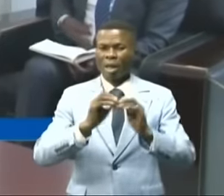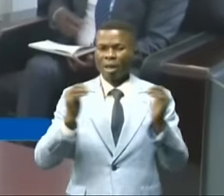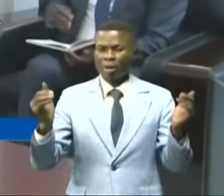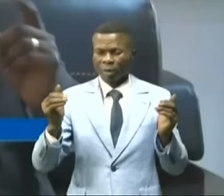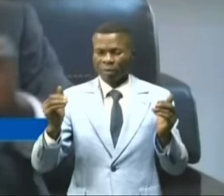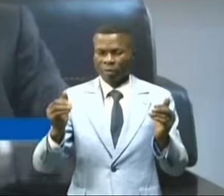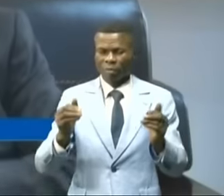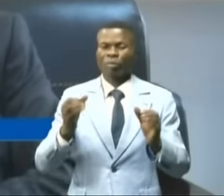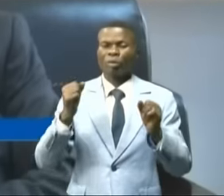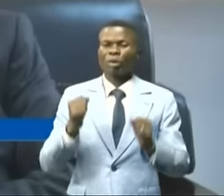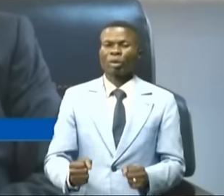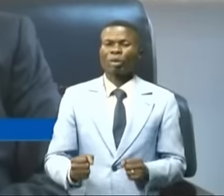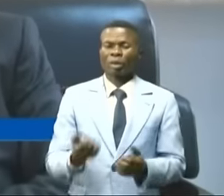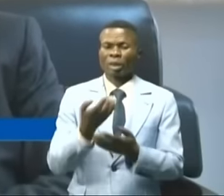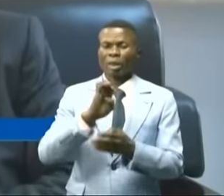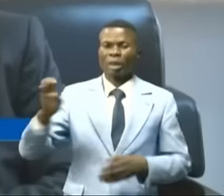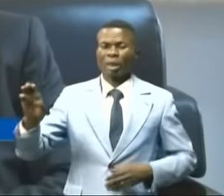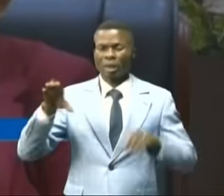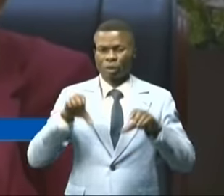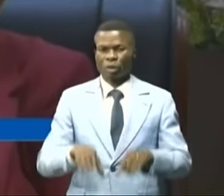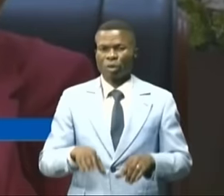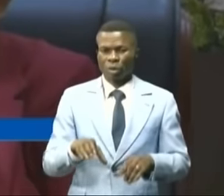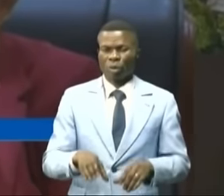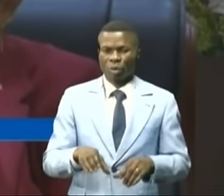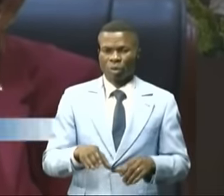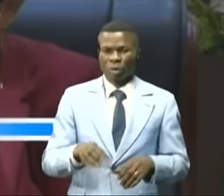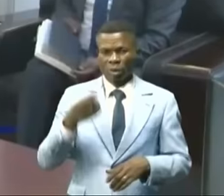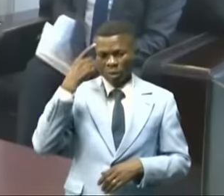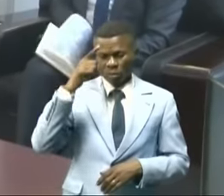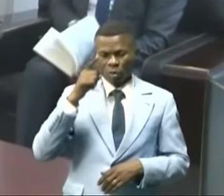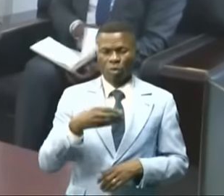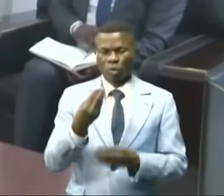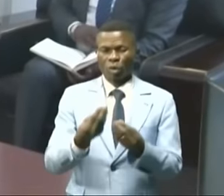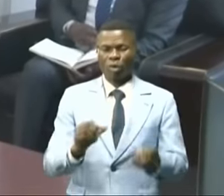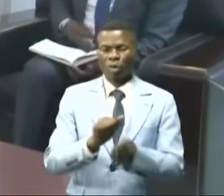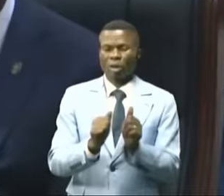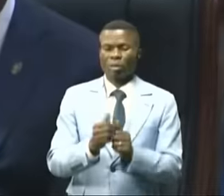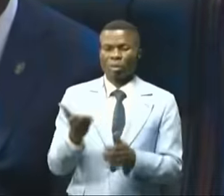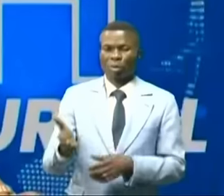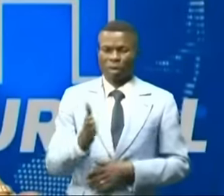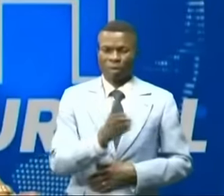de stabilité dans l'est du pays secoué par les violences armées.